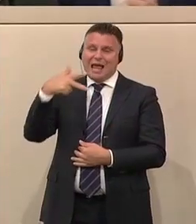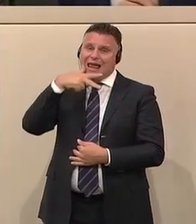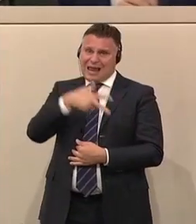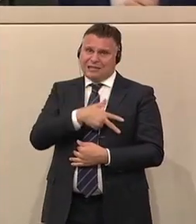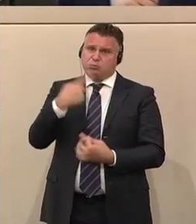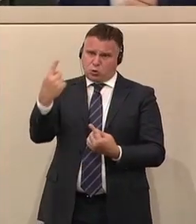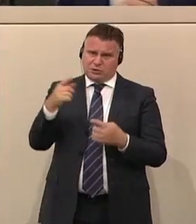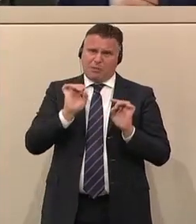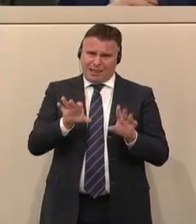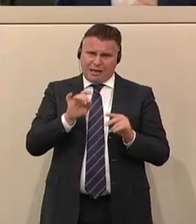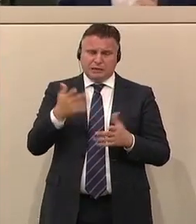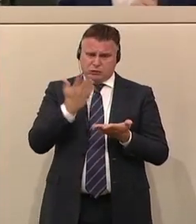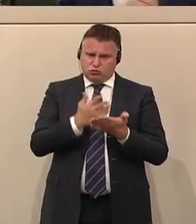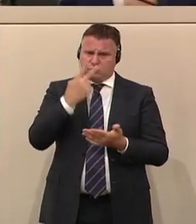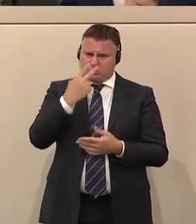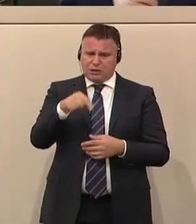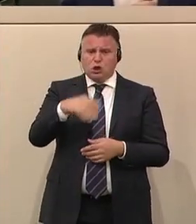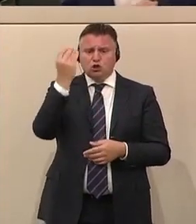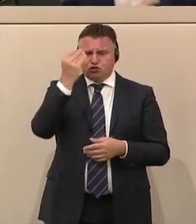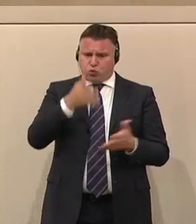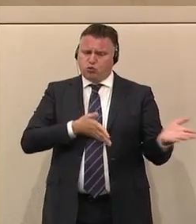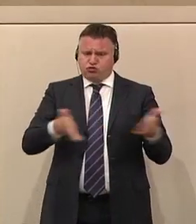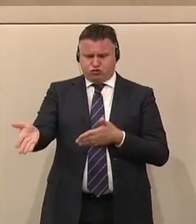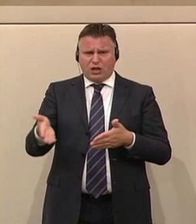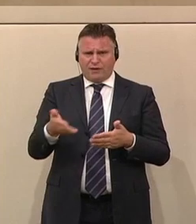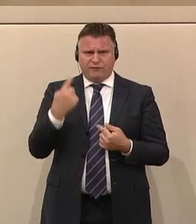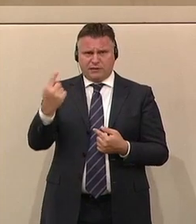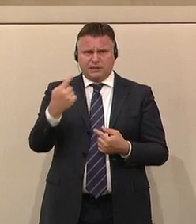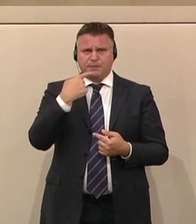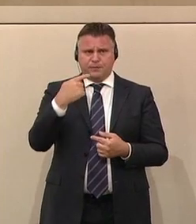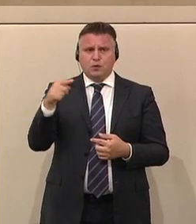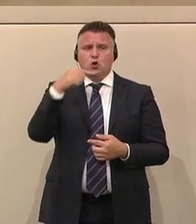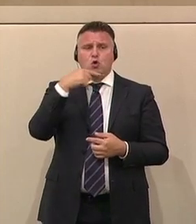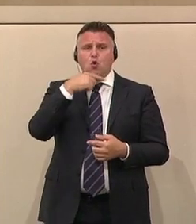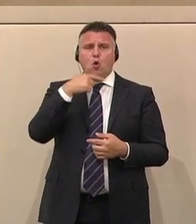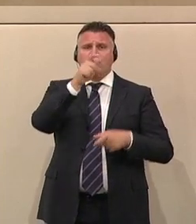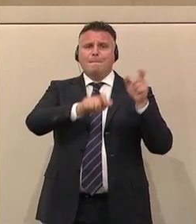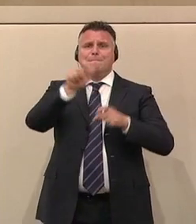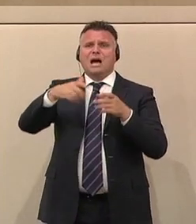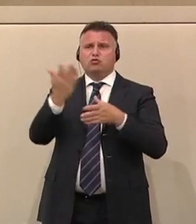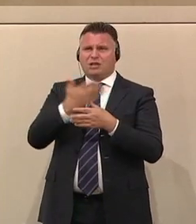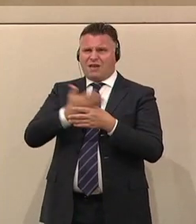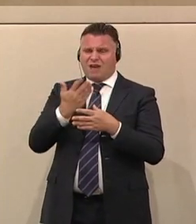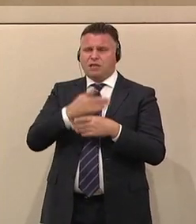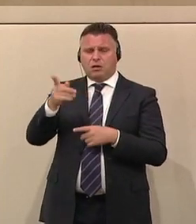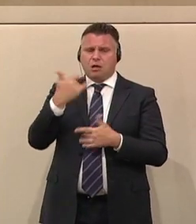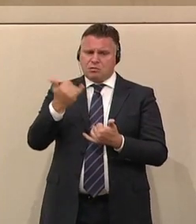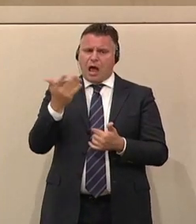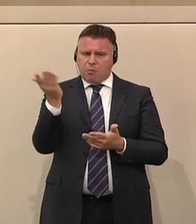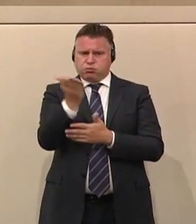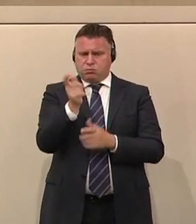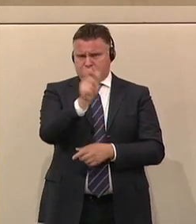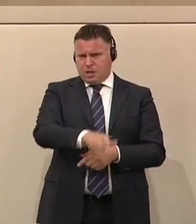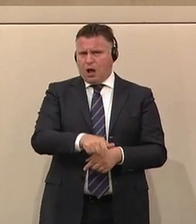SPÖ-nahen Lehrerin, die von den Missständen in den Schulen gesprochen hat und dann von der eigenen roten Personalvertretung medial dafür geprügelt